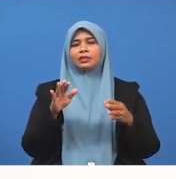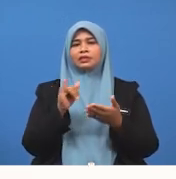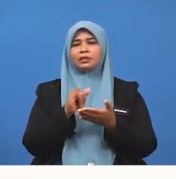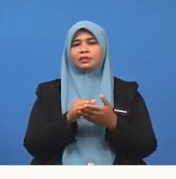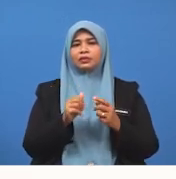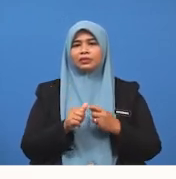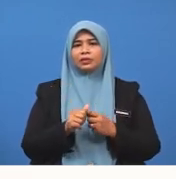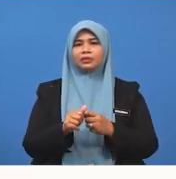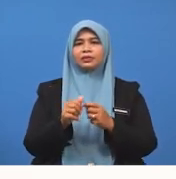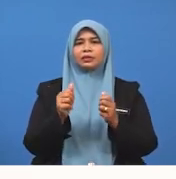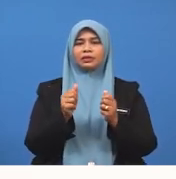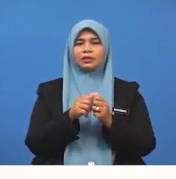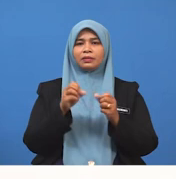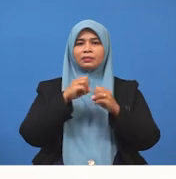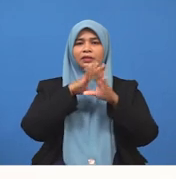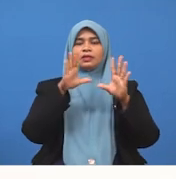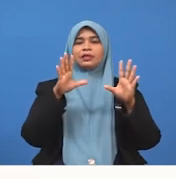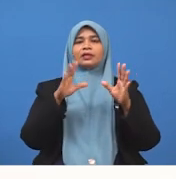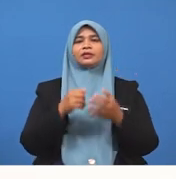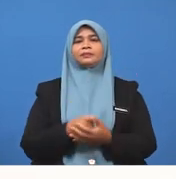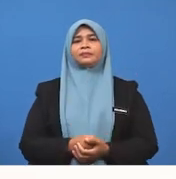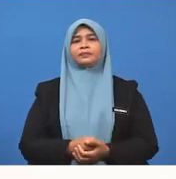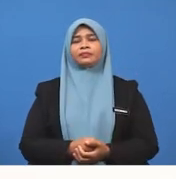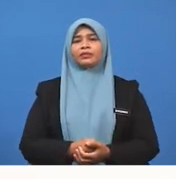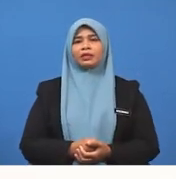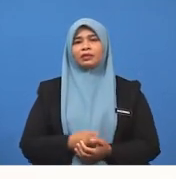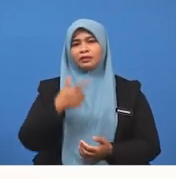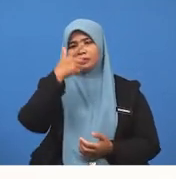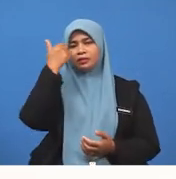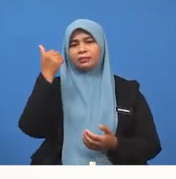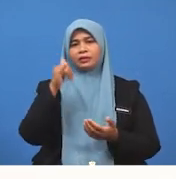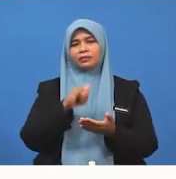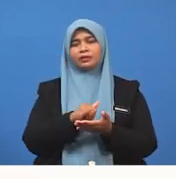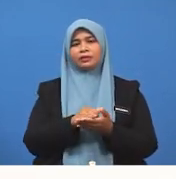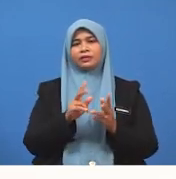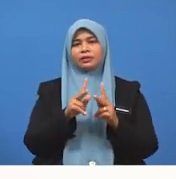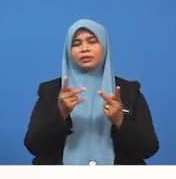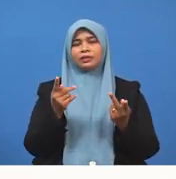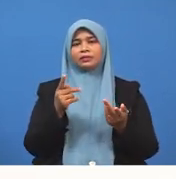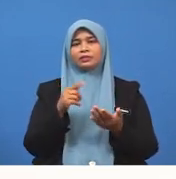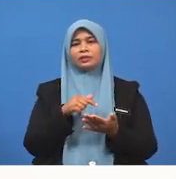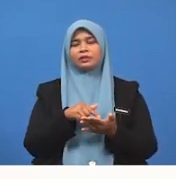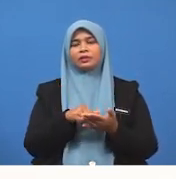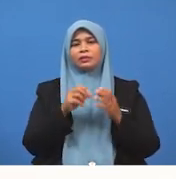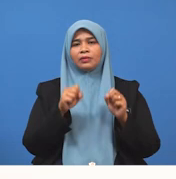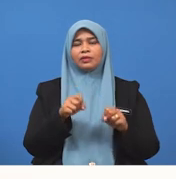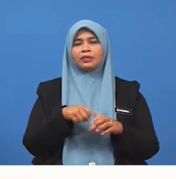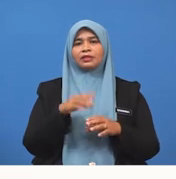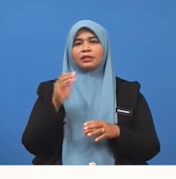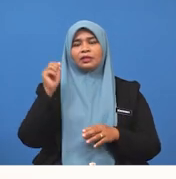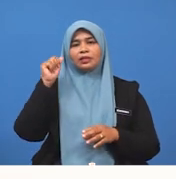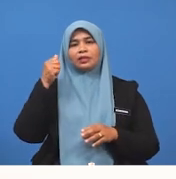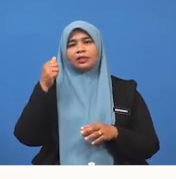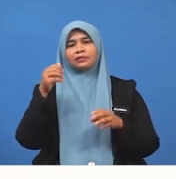diikuti dengan penerangan sederhana sebab gitu kitab tafsir ini boleh dianggap